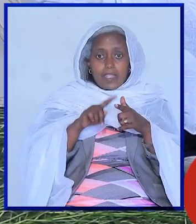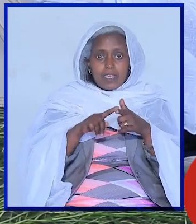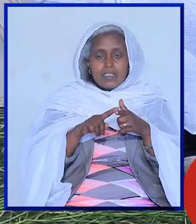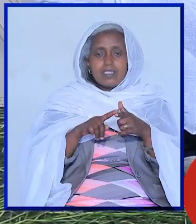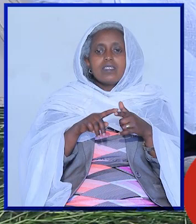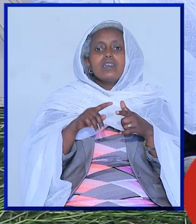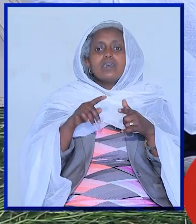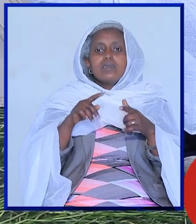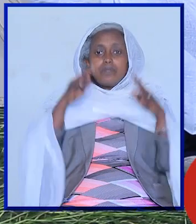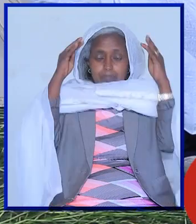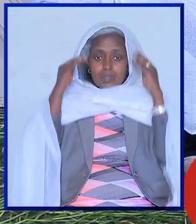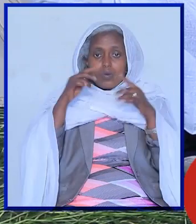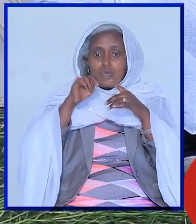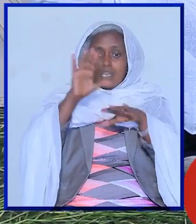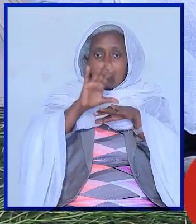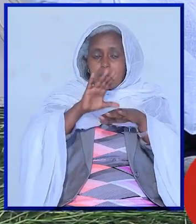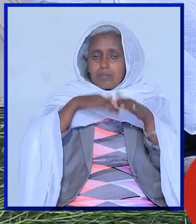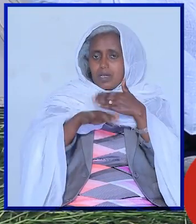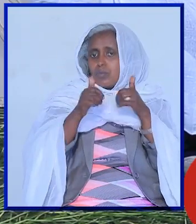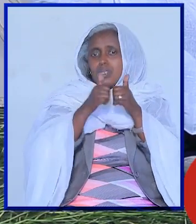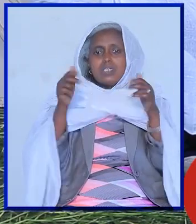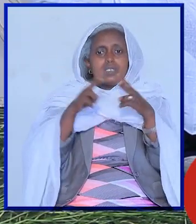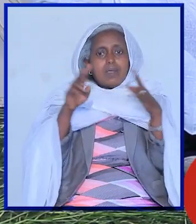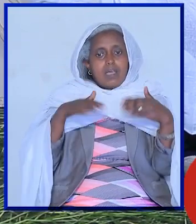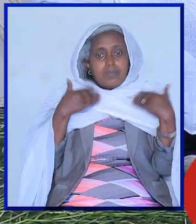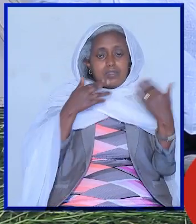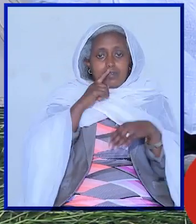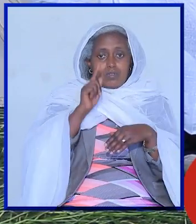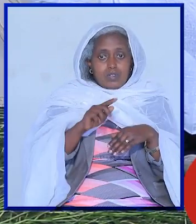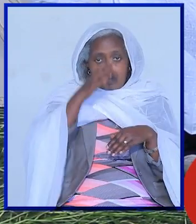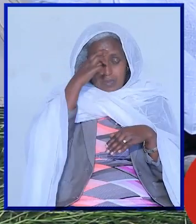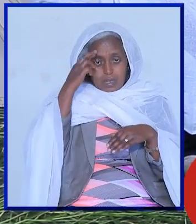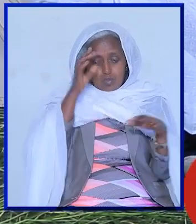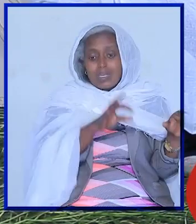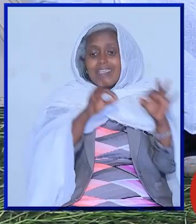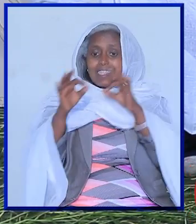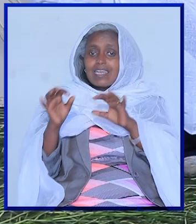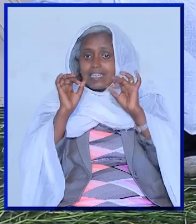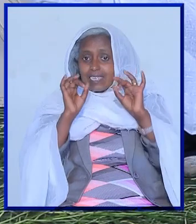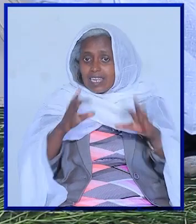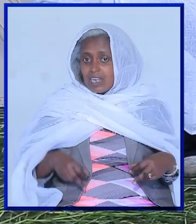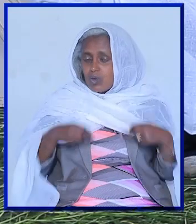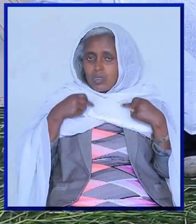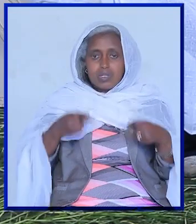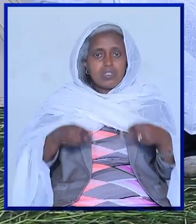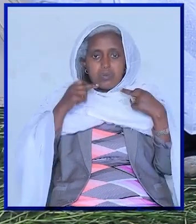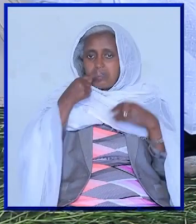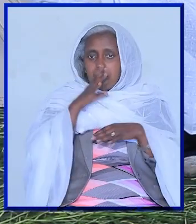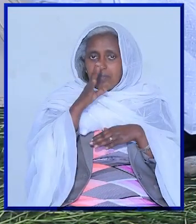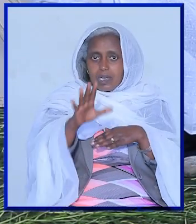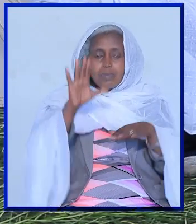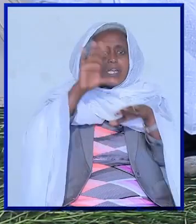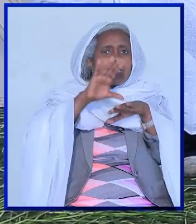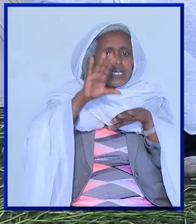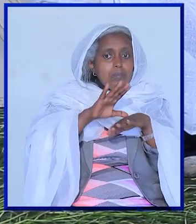ወደ ገዳም ቢገቡ እጅግ በጣም ደስተኞች ነን። ምክንያቱም ተተኪ የሌለው ህይወት ህይወት ስለማይባል